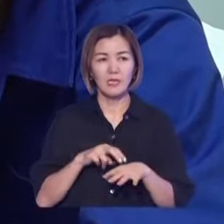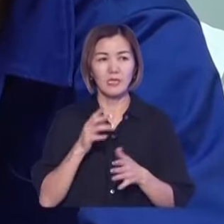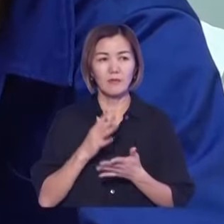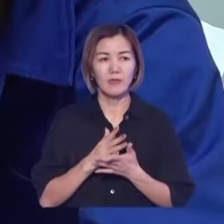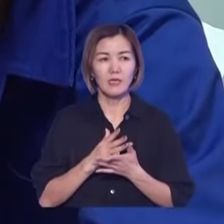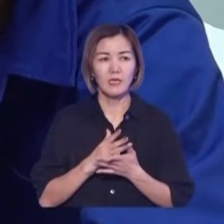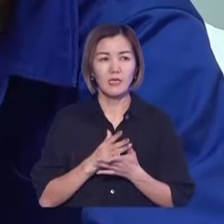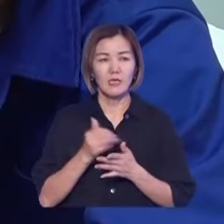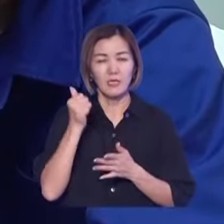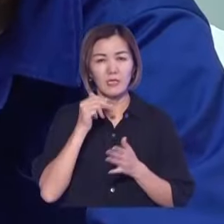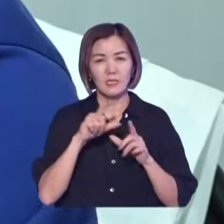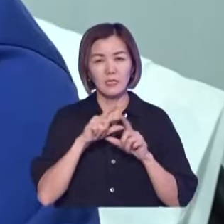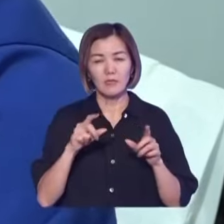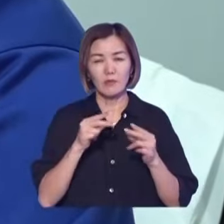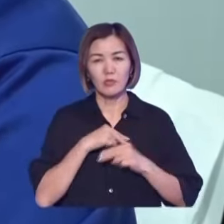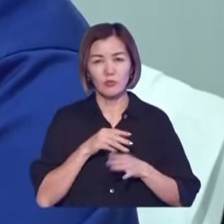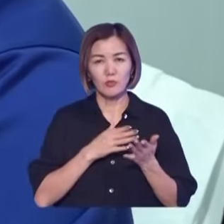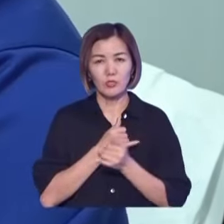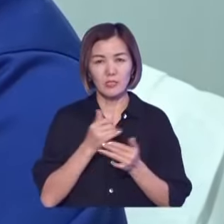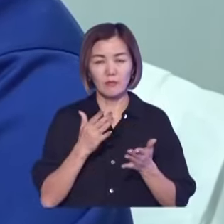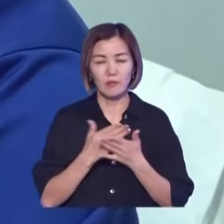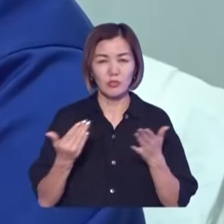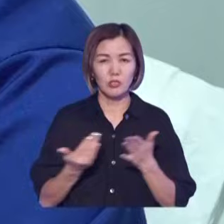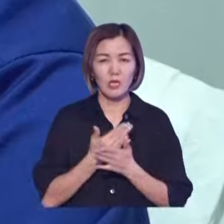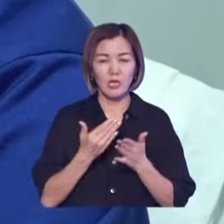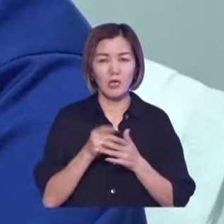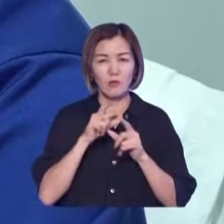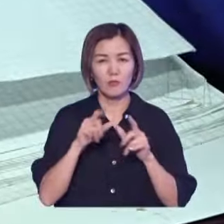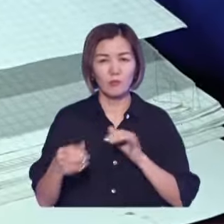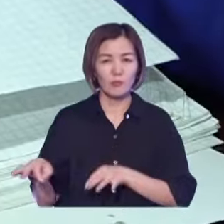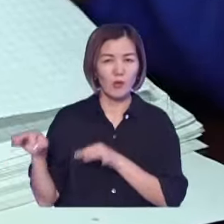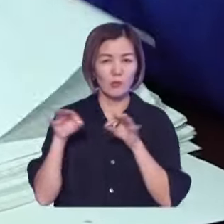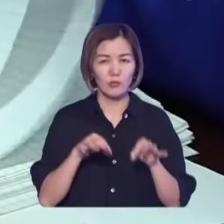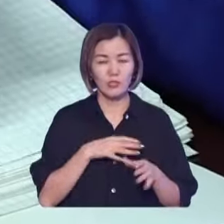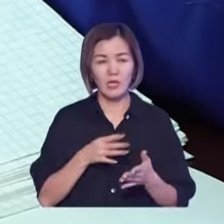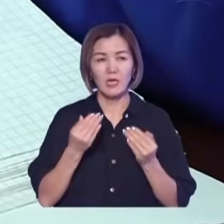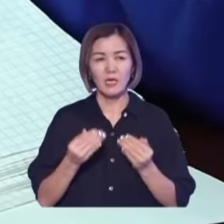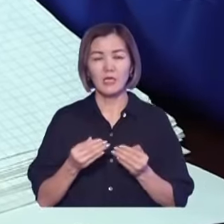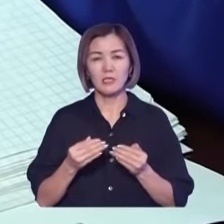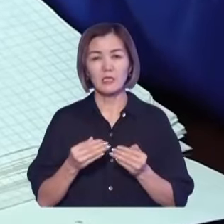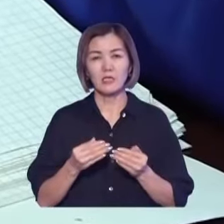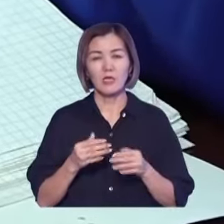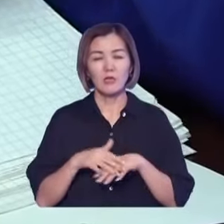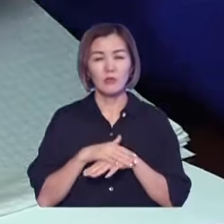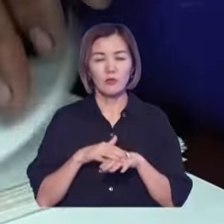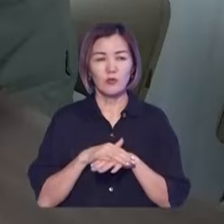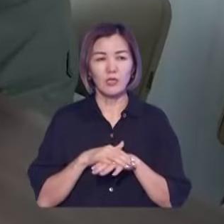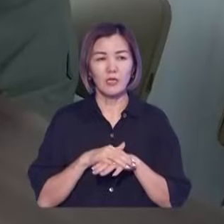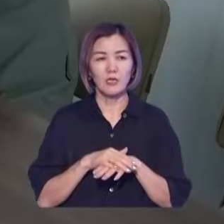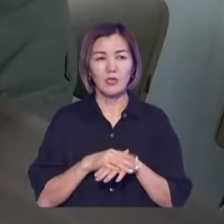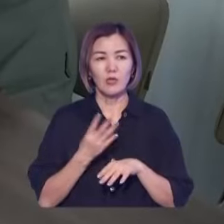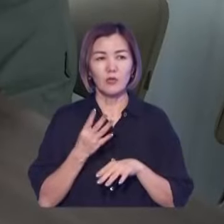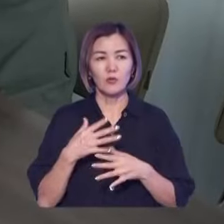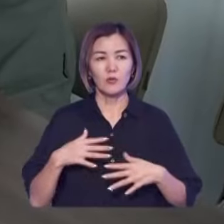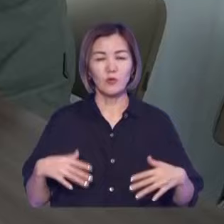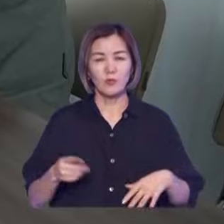олар ескі ғимаратта жұмыс істеп келген. Қазір жаңа модульді мал дәрігерлік пунктіне ауысыпты. Сонымен қатар округ тұрғындары биылдан бастап төрттілік